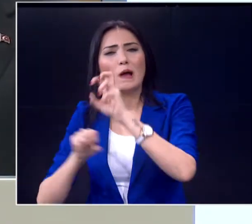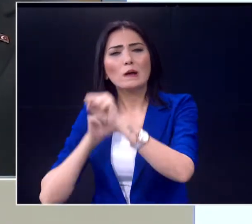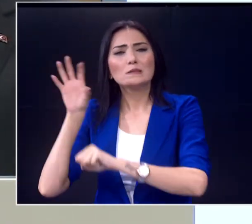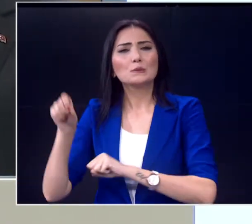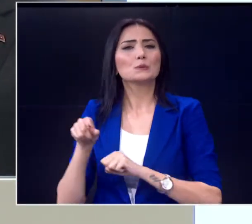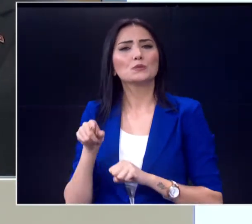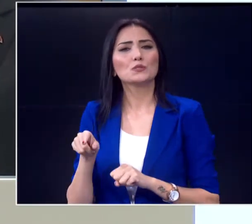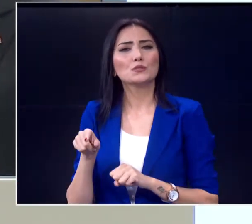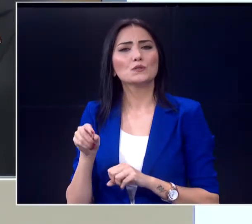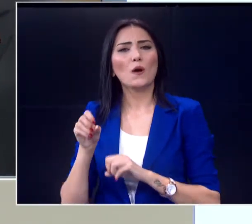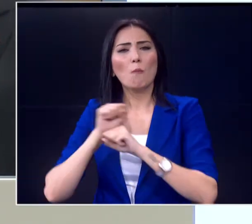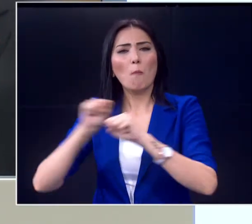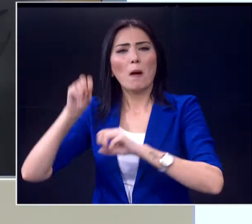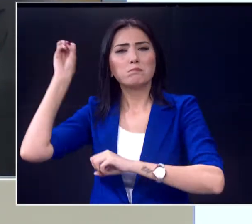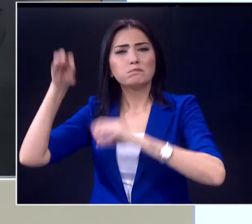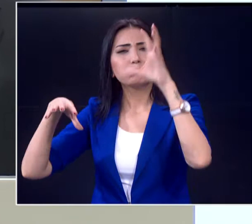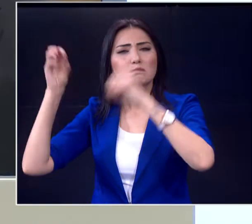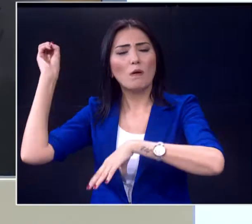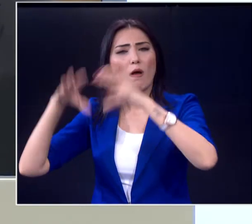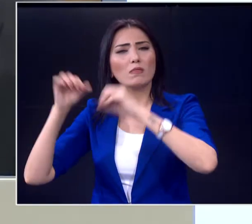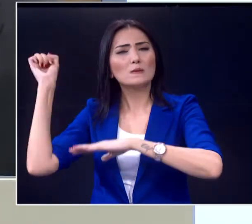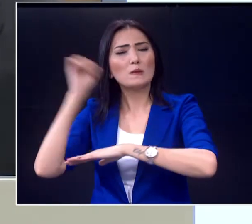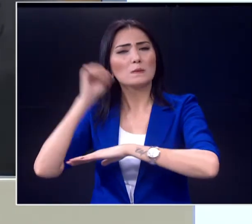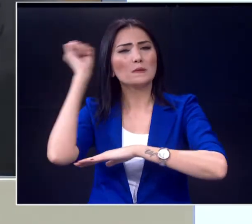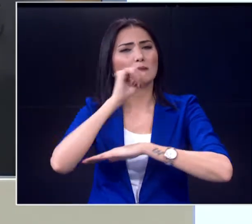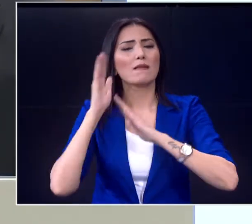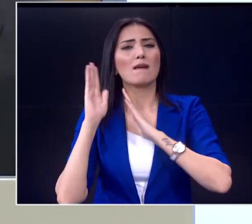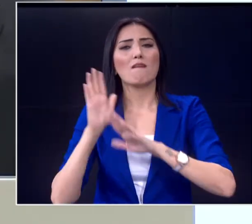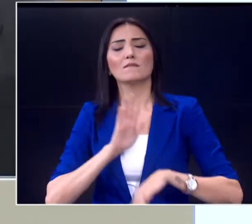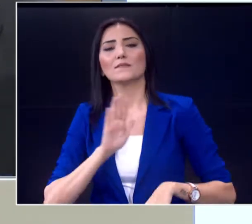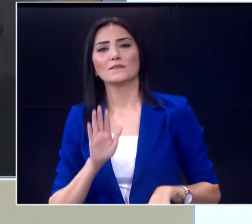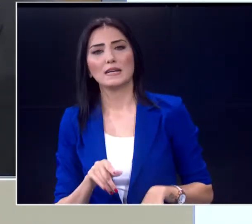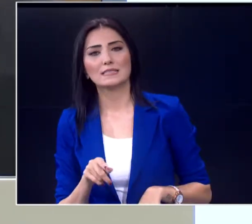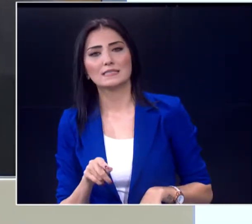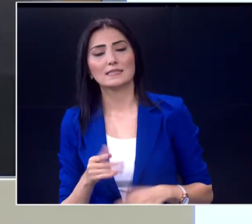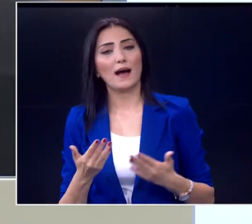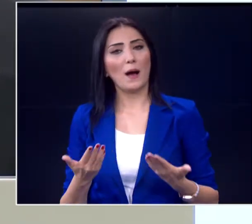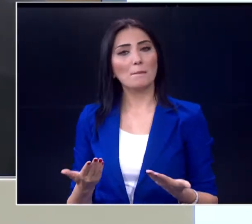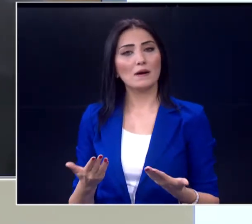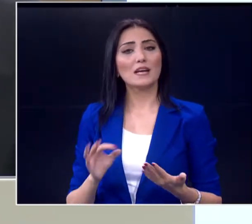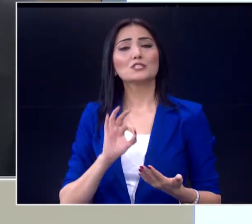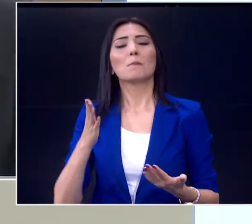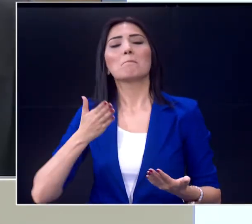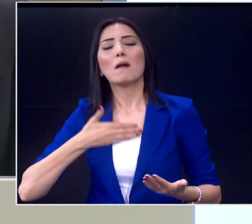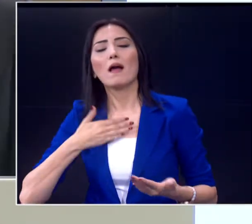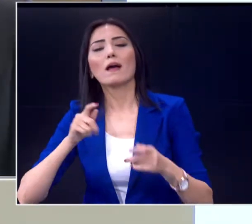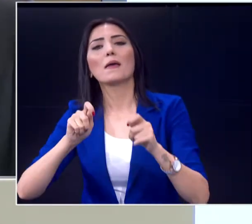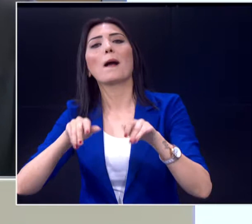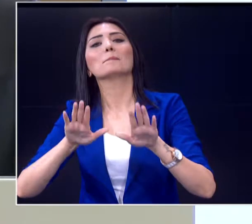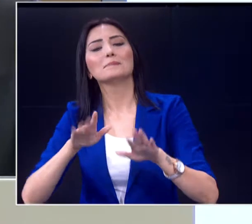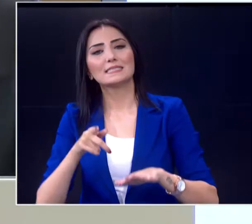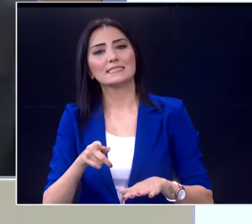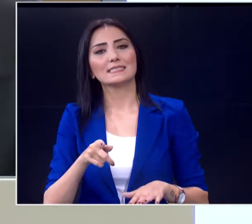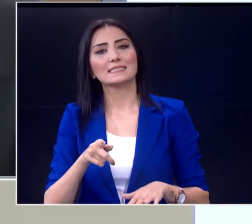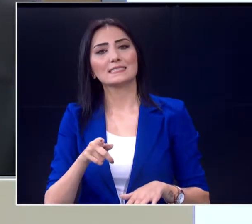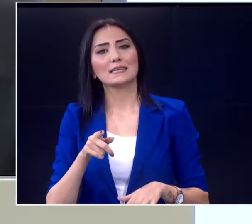atışları, saldırılar devam ediyor. Ama hiç merak etmeyin.